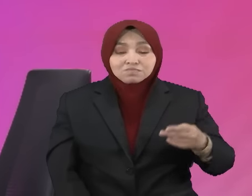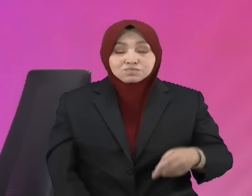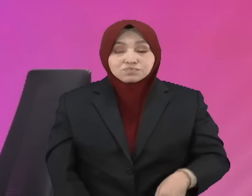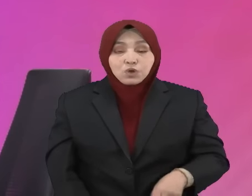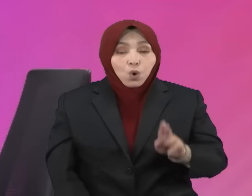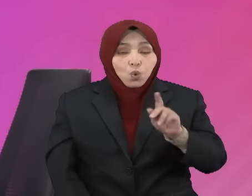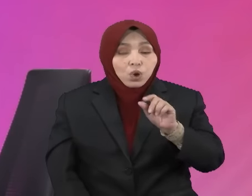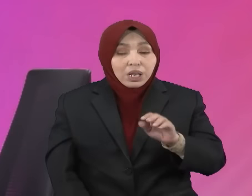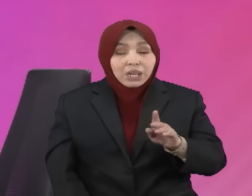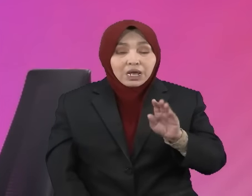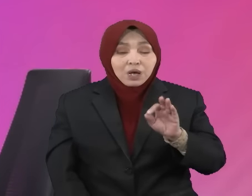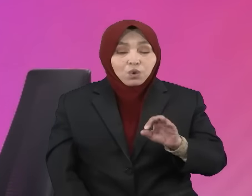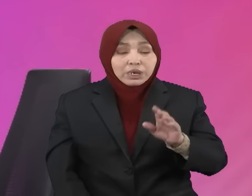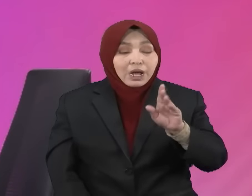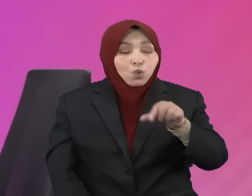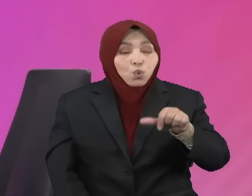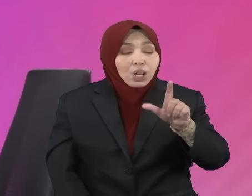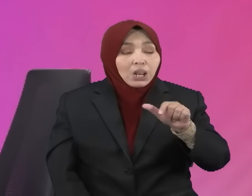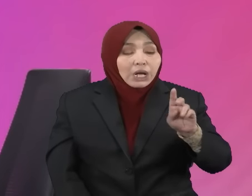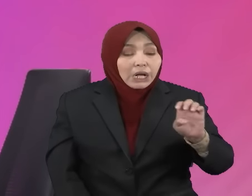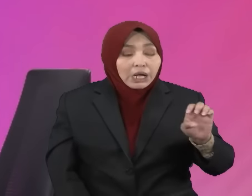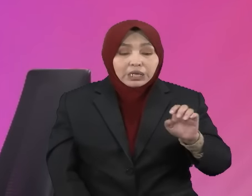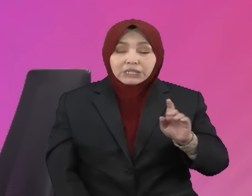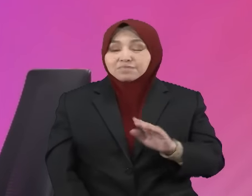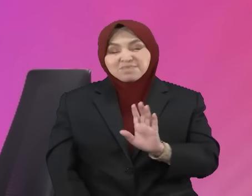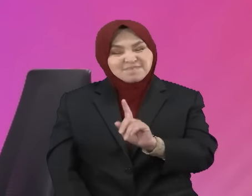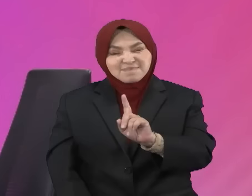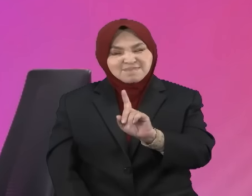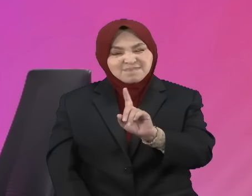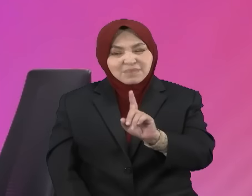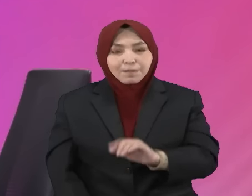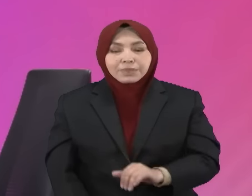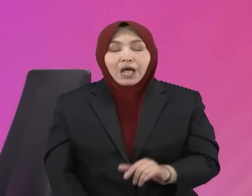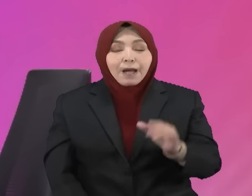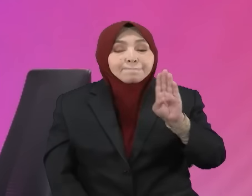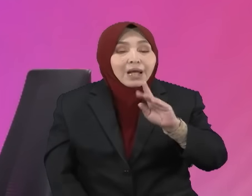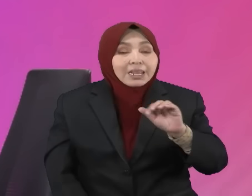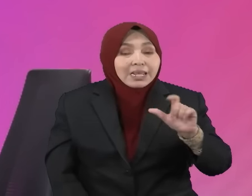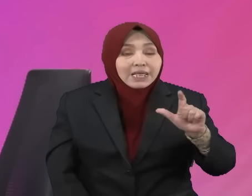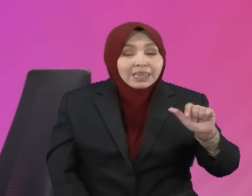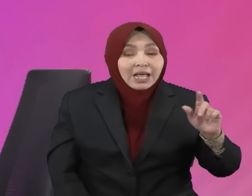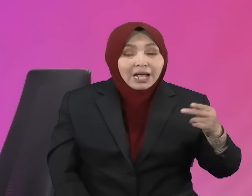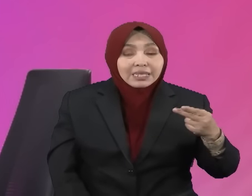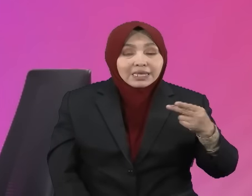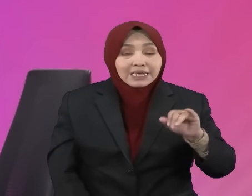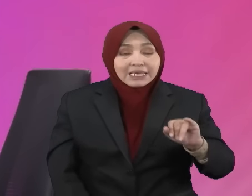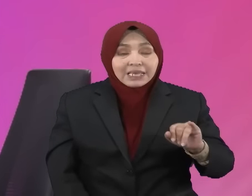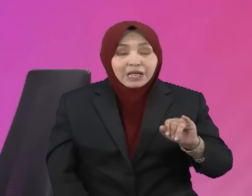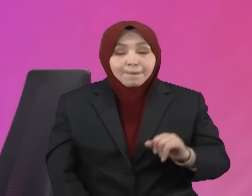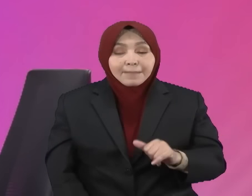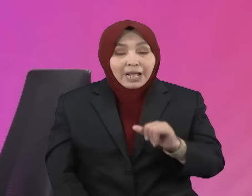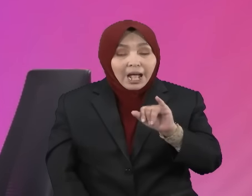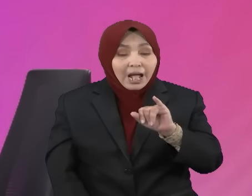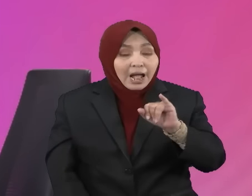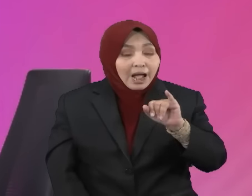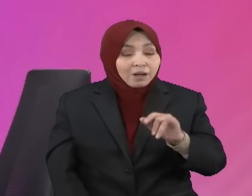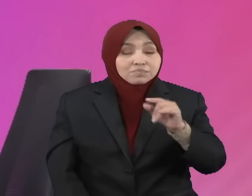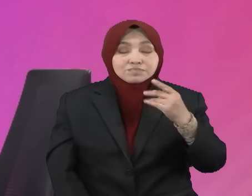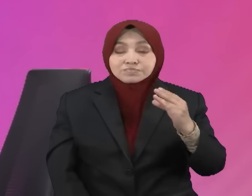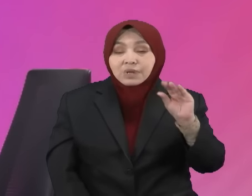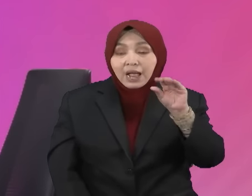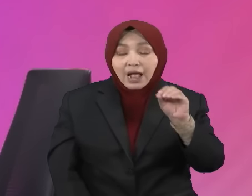Jangan qul fa qul, ada le, jangan le tadi. Kemudian falillahi. Ada huruf ha yang baris di bawah